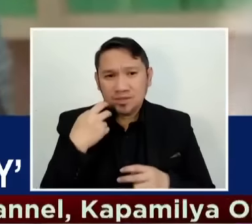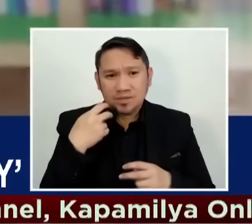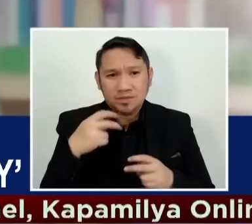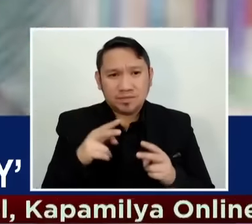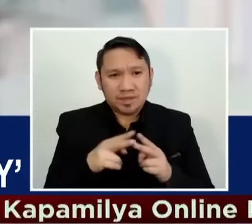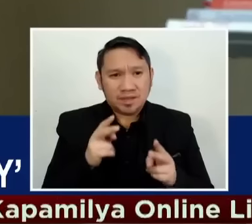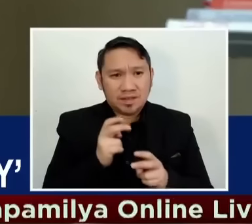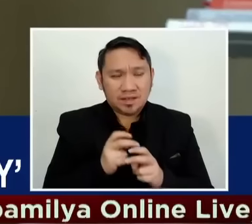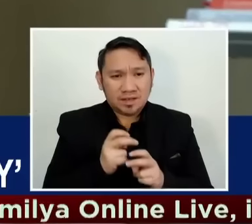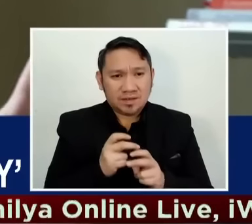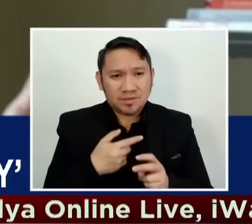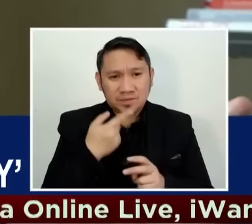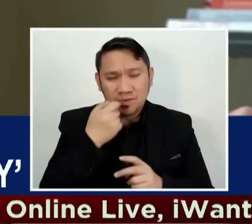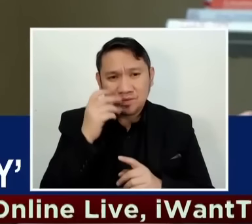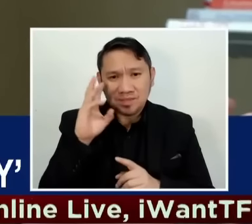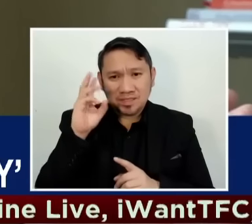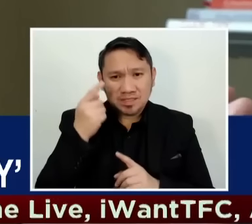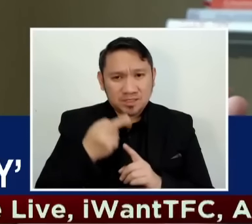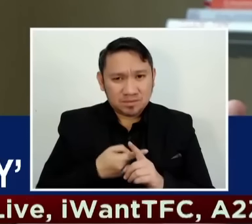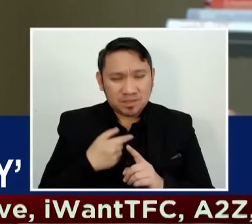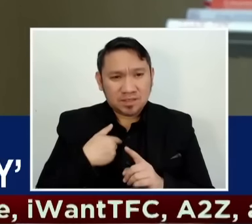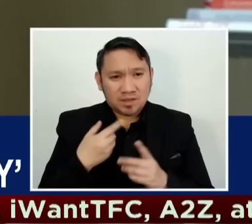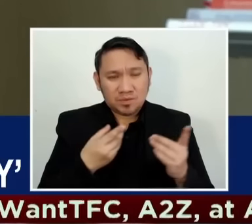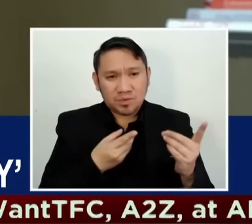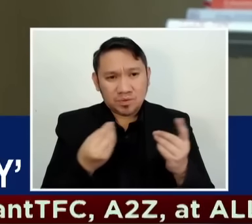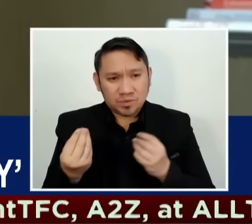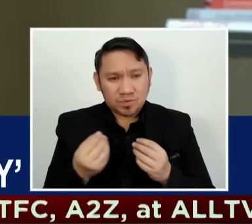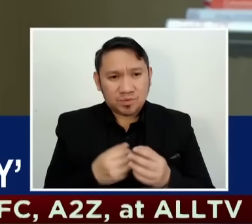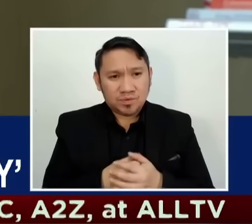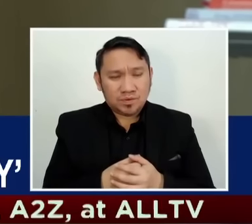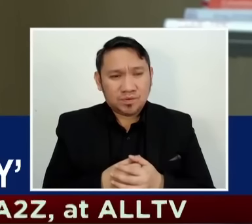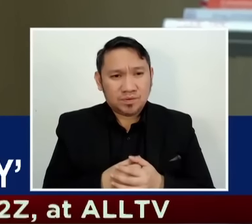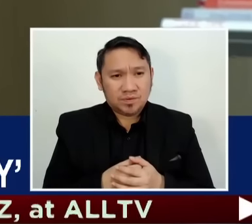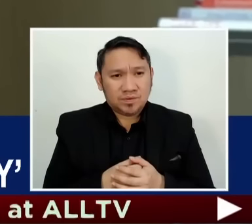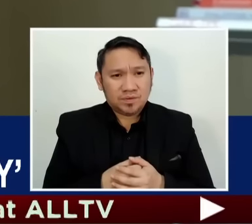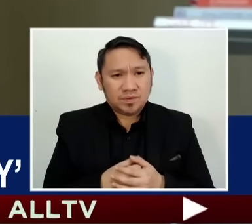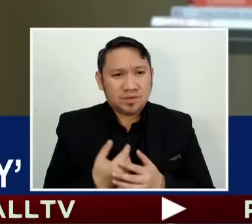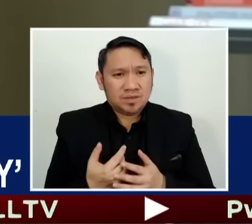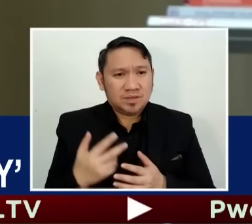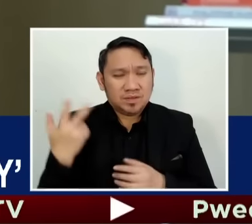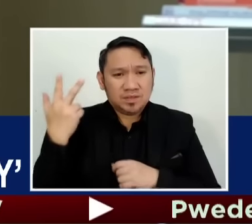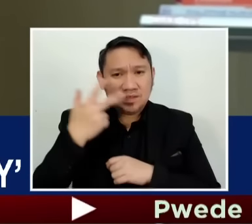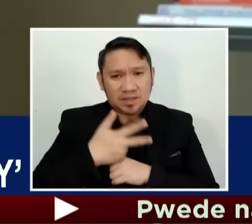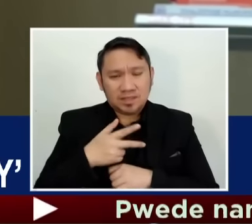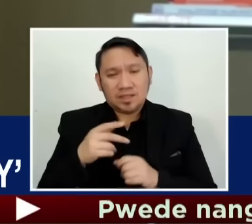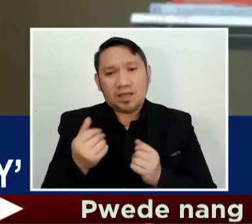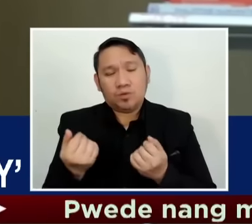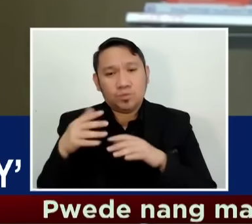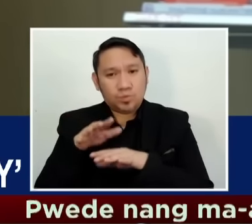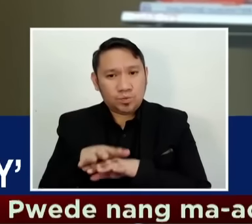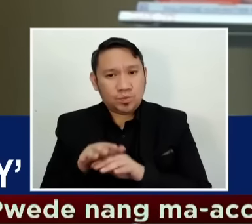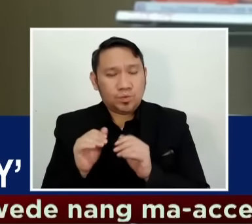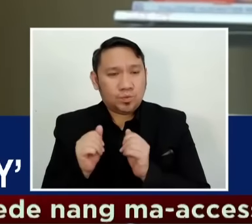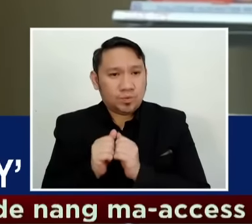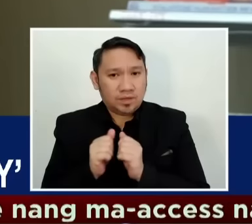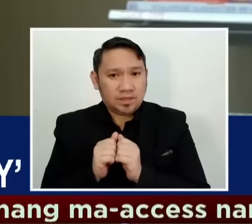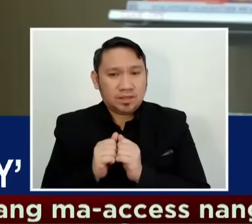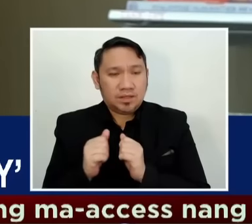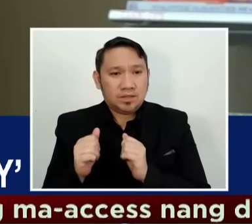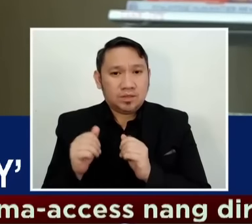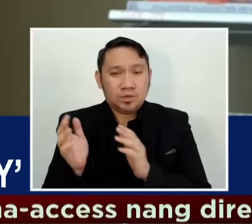So parang 6 months ko siyang gagawin. So they had me do like a 3-day immersion sa